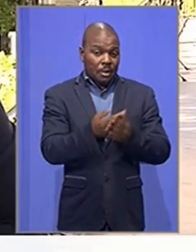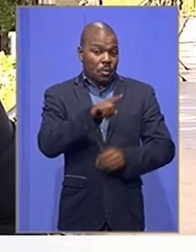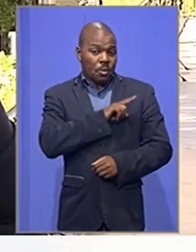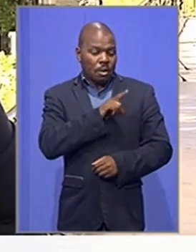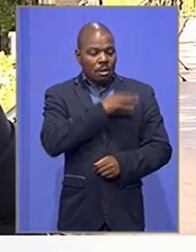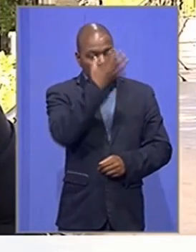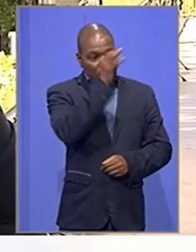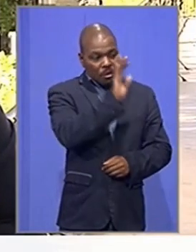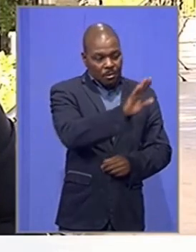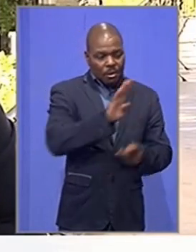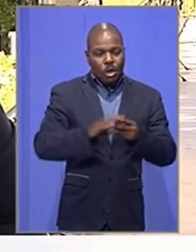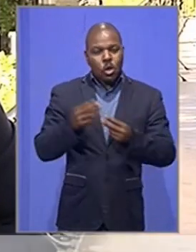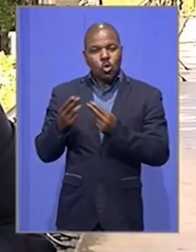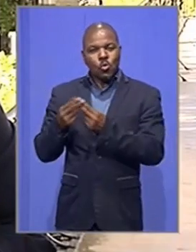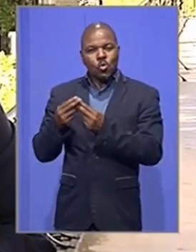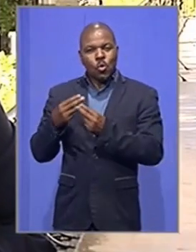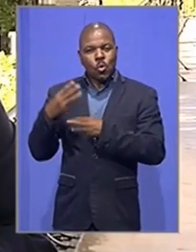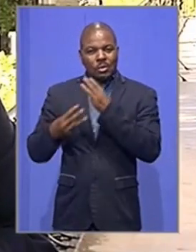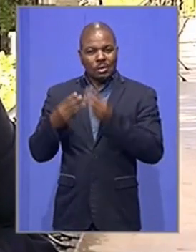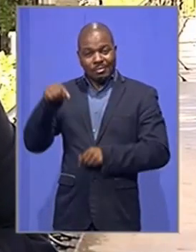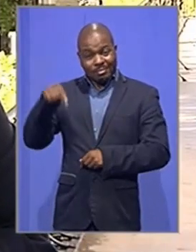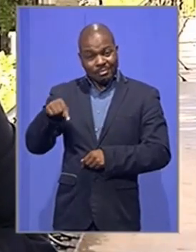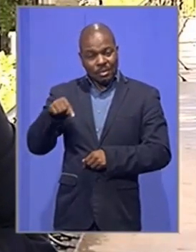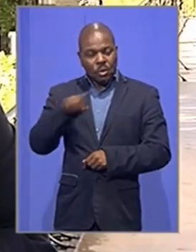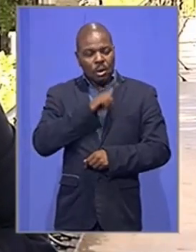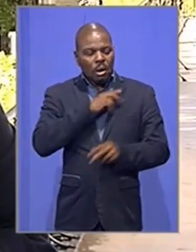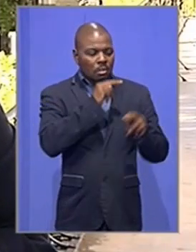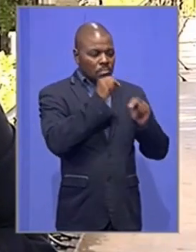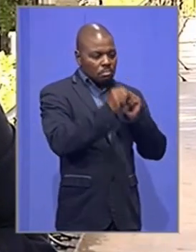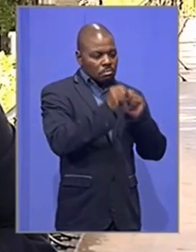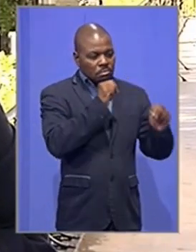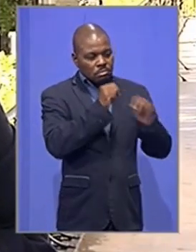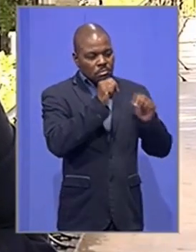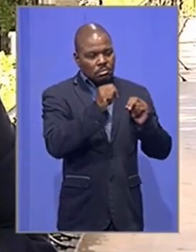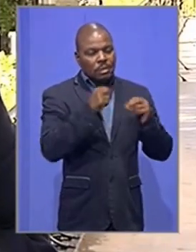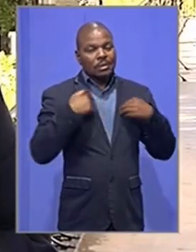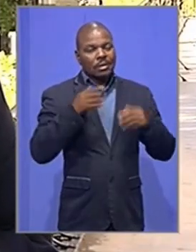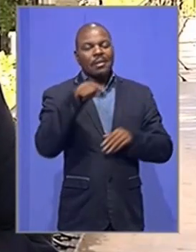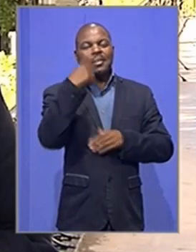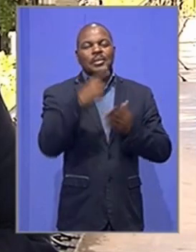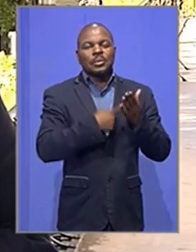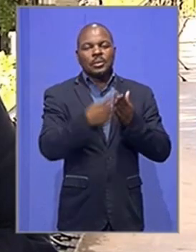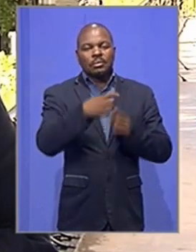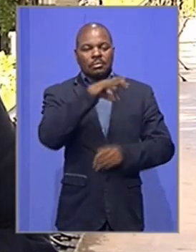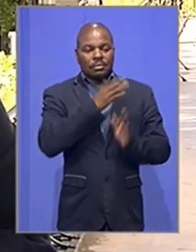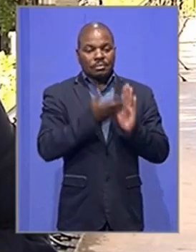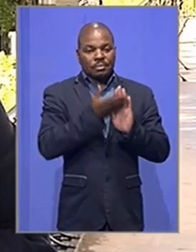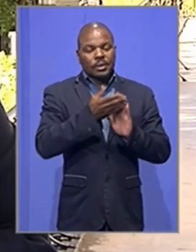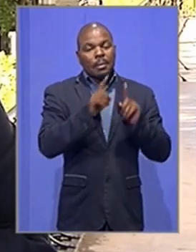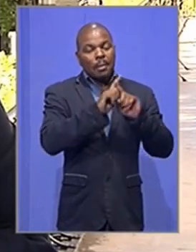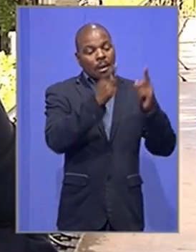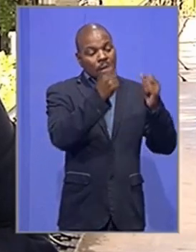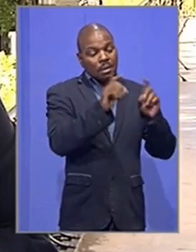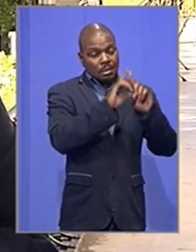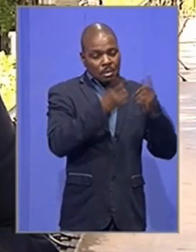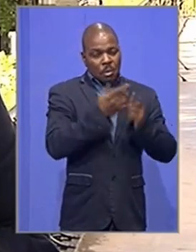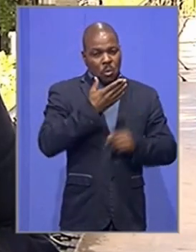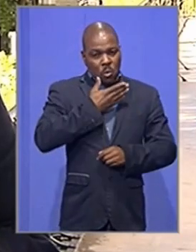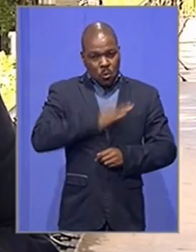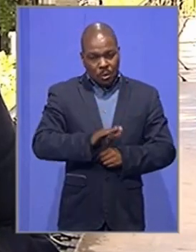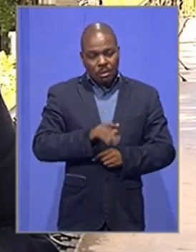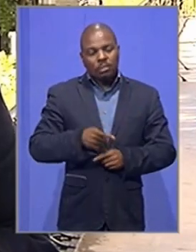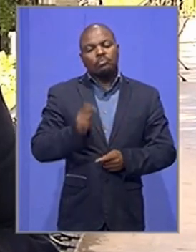e emelago bašomi. Dipoledišano tše diswa ka megolo ya bašomi di thoma kgweding yeo e tlago. Feela Tona ya matlotlo o re mmušo o ikgafetše go fokotšeng